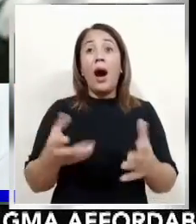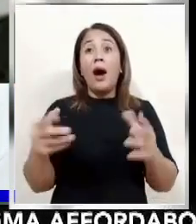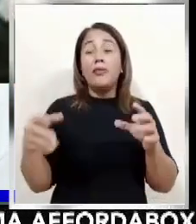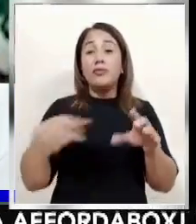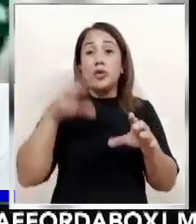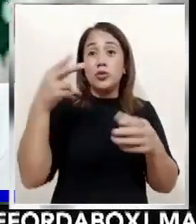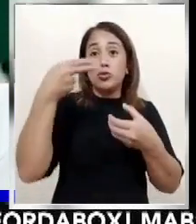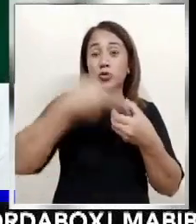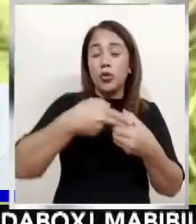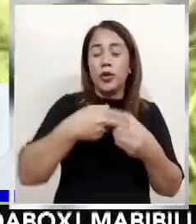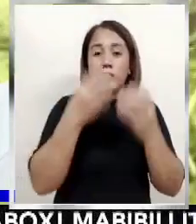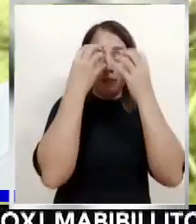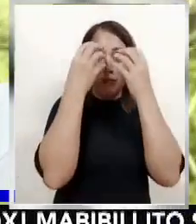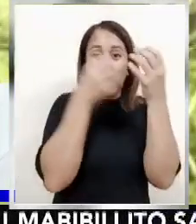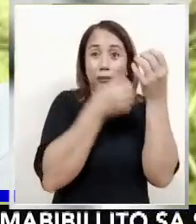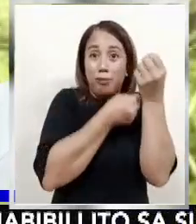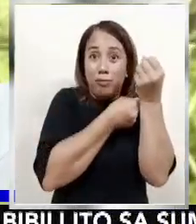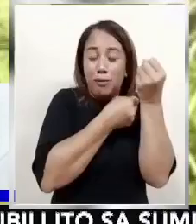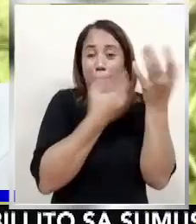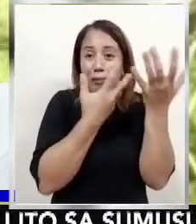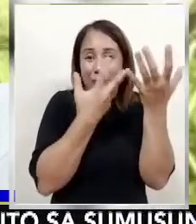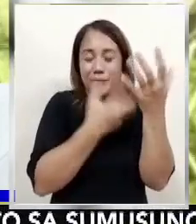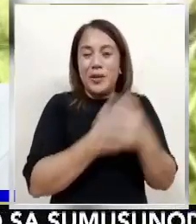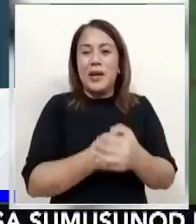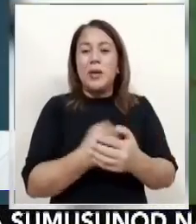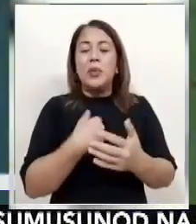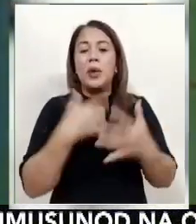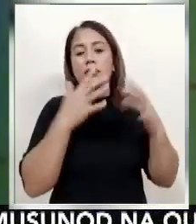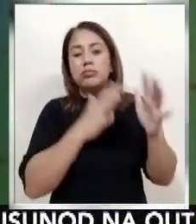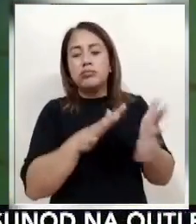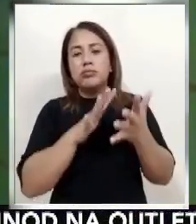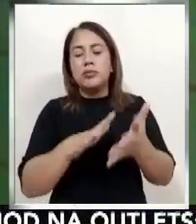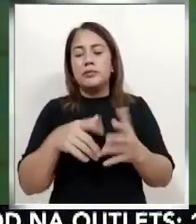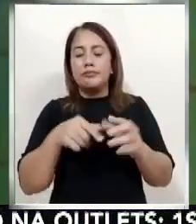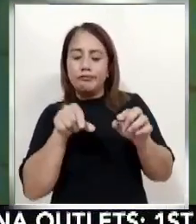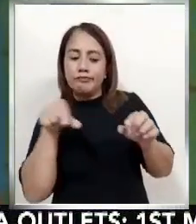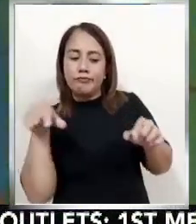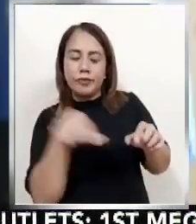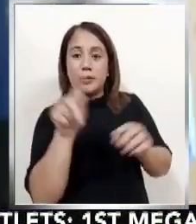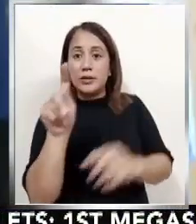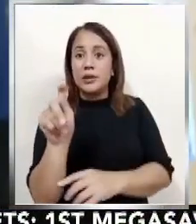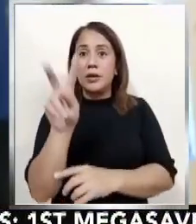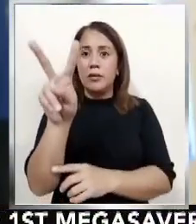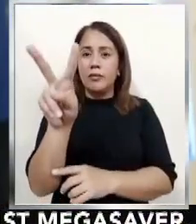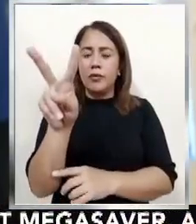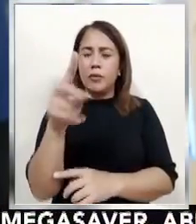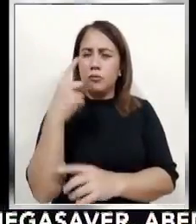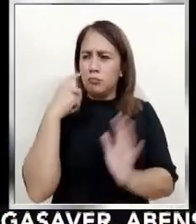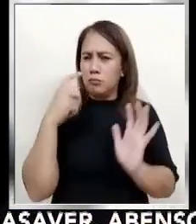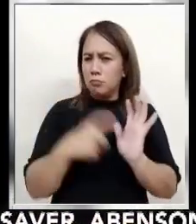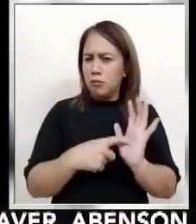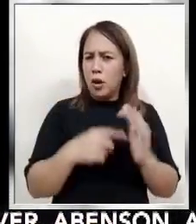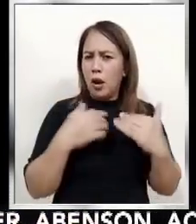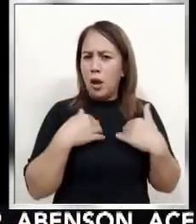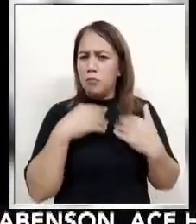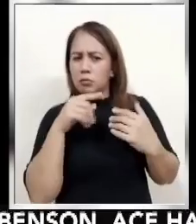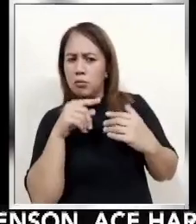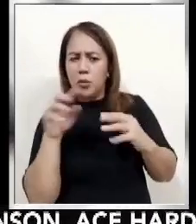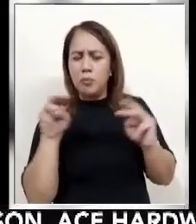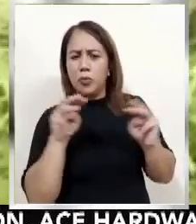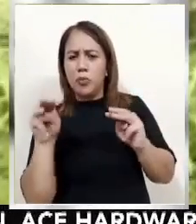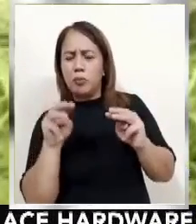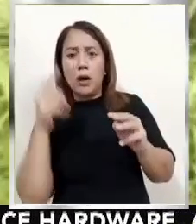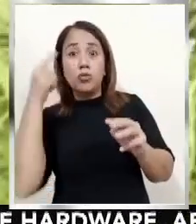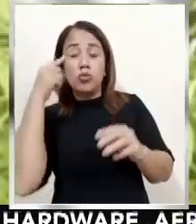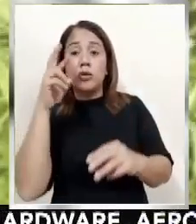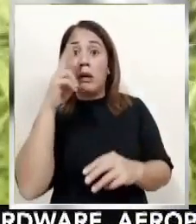kasama kong guro, ang una nakita, nag-install kasi siya ng HDMI sa kanyang television. Nung biglang mapansin niya na may gumagalaw sa likod, akala niya daga, yun pala ay